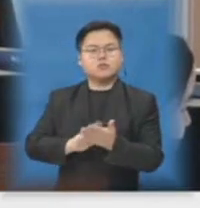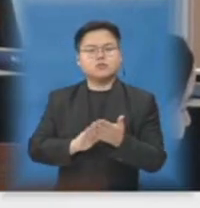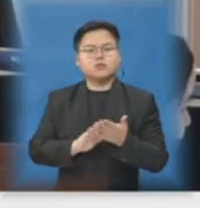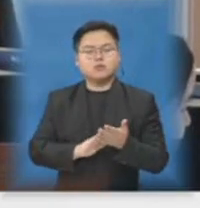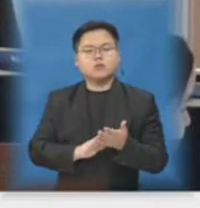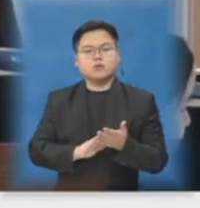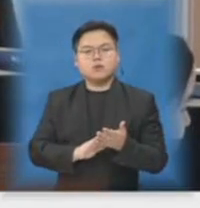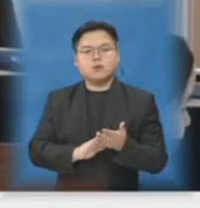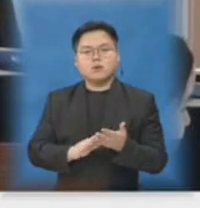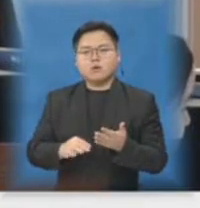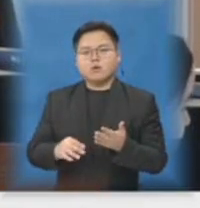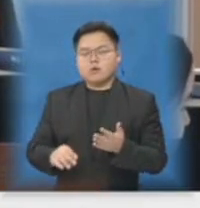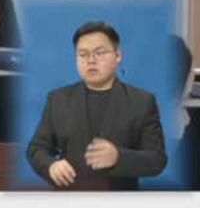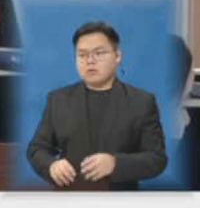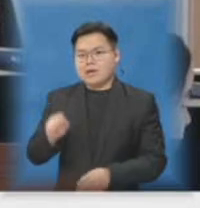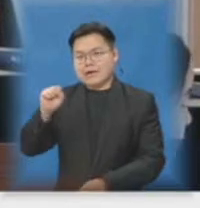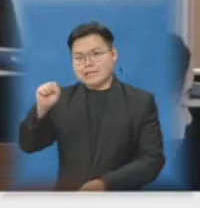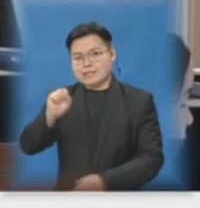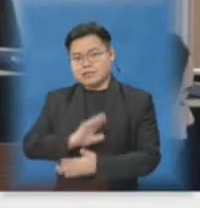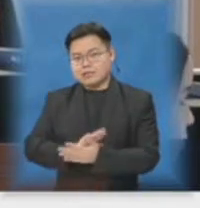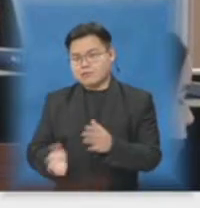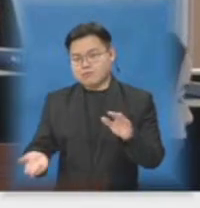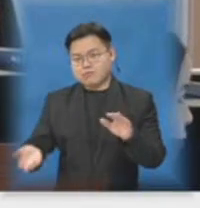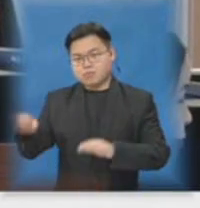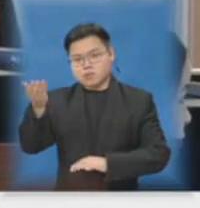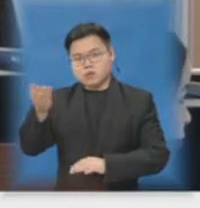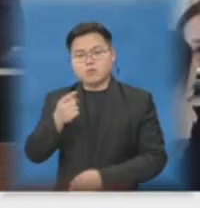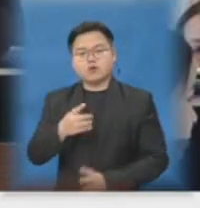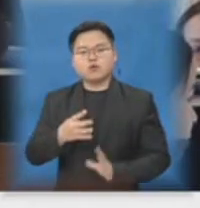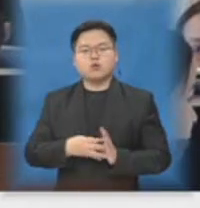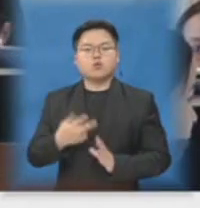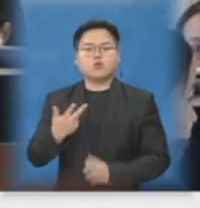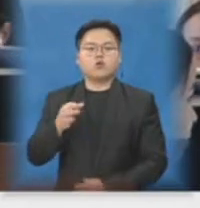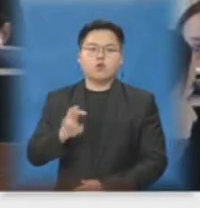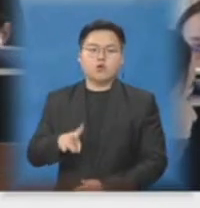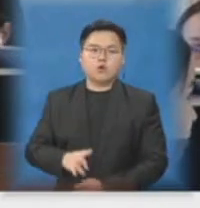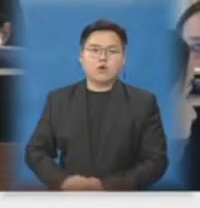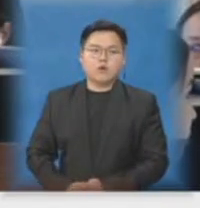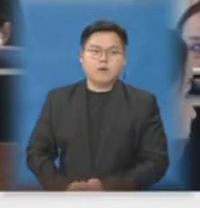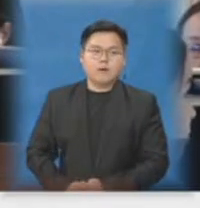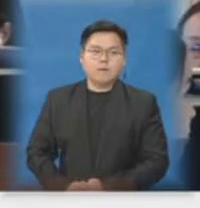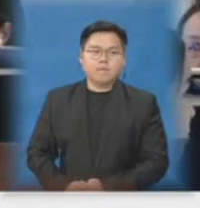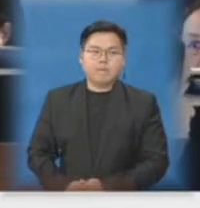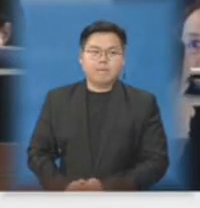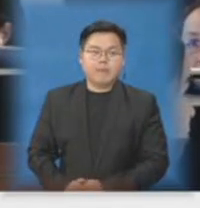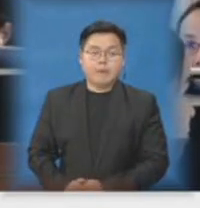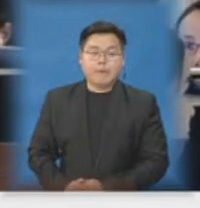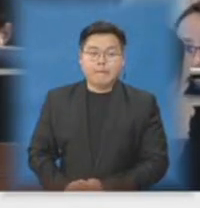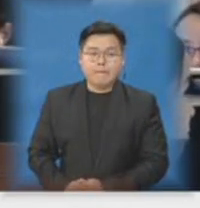шинжилт эхэлсний дараа 1993 оны үеэс эхэлсэн. Манай хүн амын